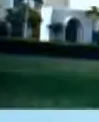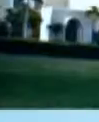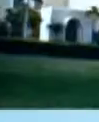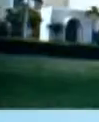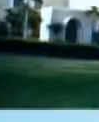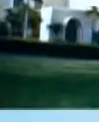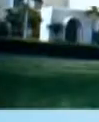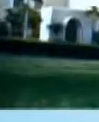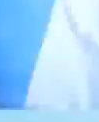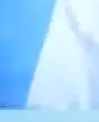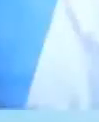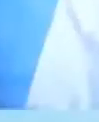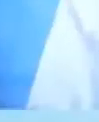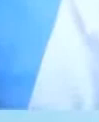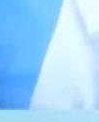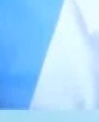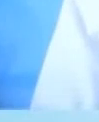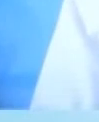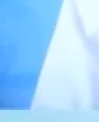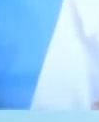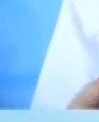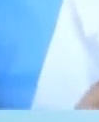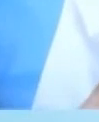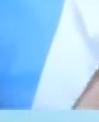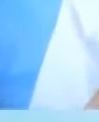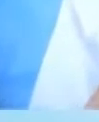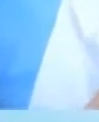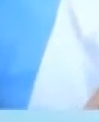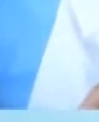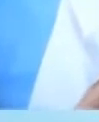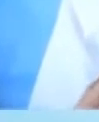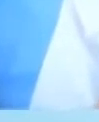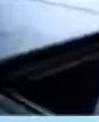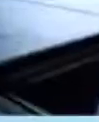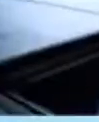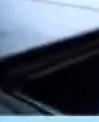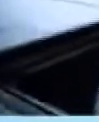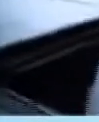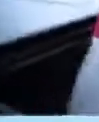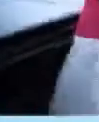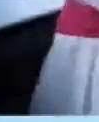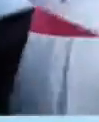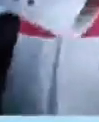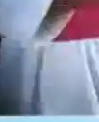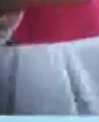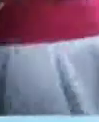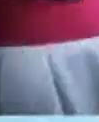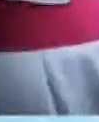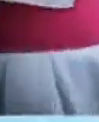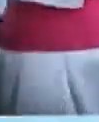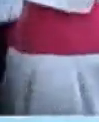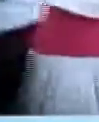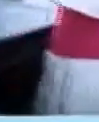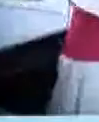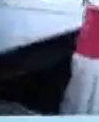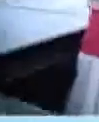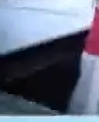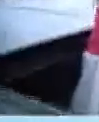Kabikolan. Pagkat dito si Arsobispo mismo ang sa atin